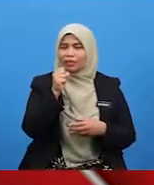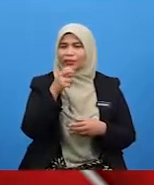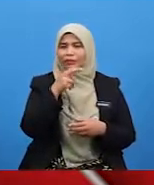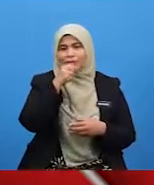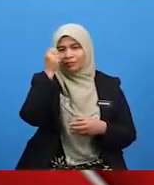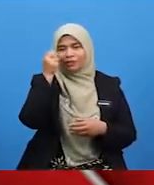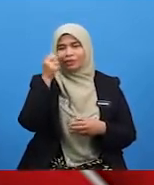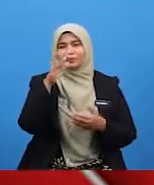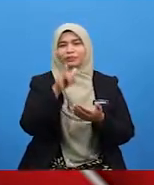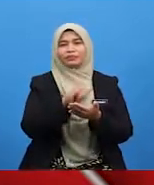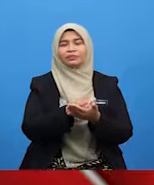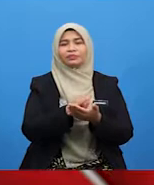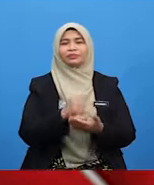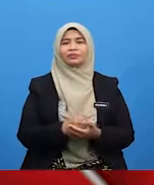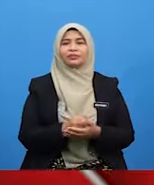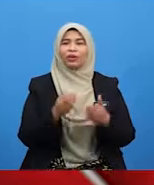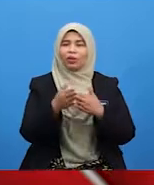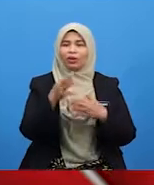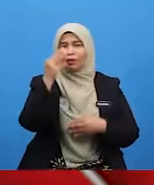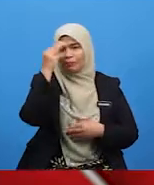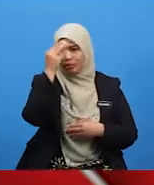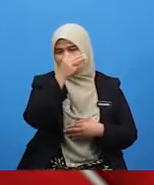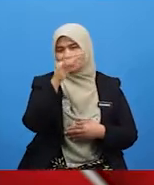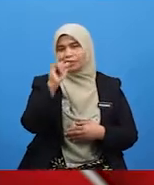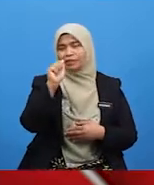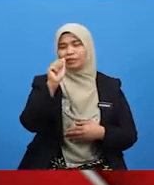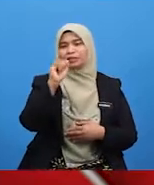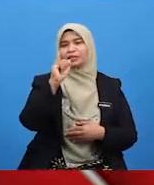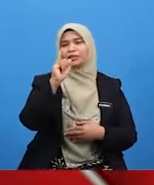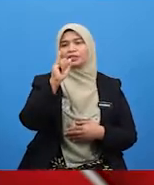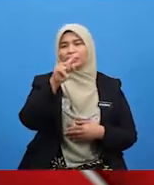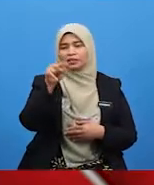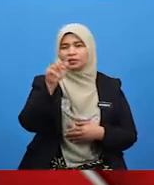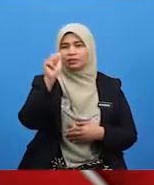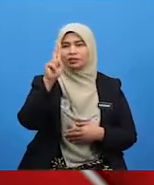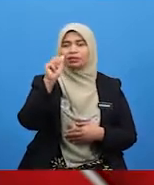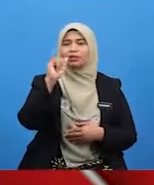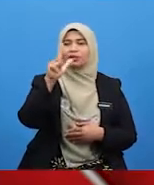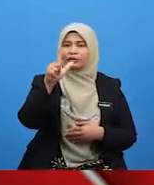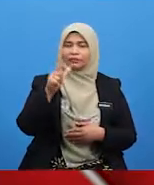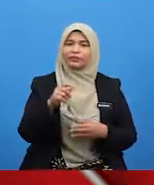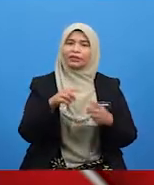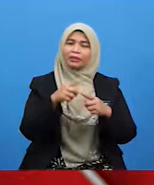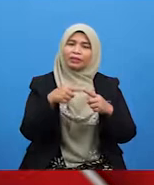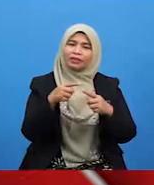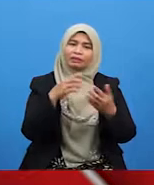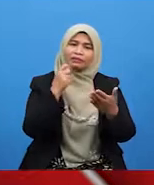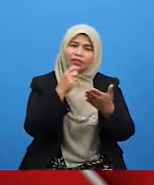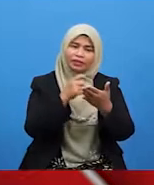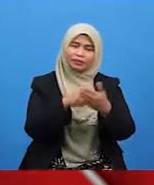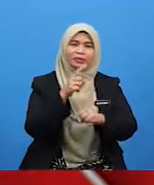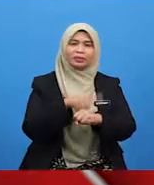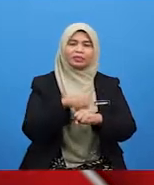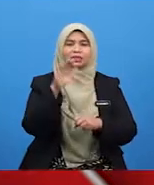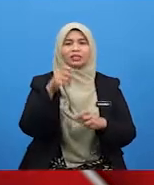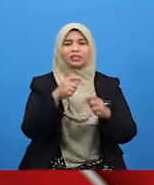nafas dan nyawa itu oleh Malaikat Israel. Apabila tiba masa yang telah